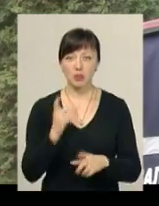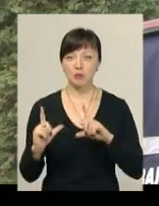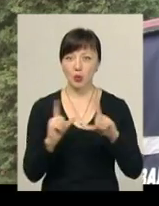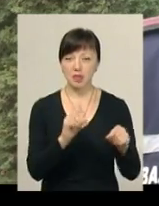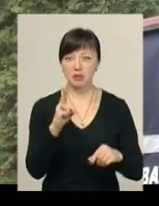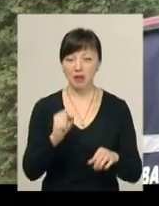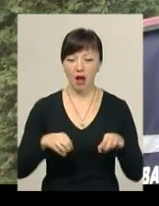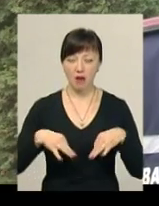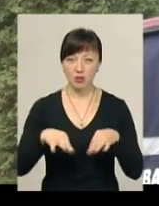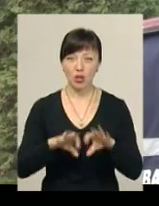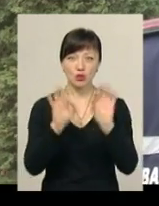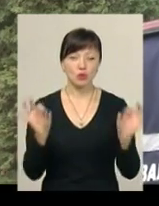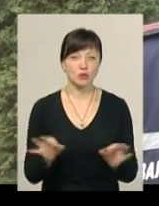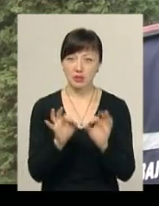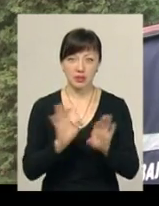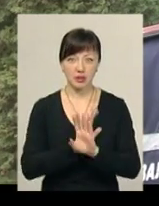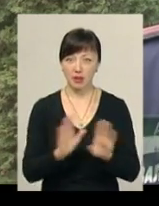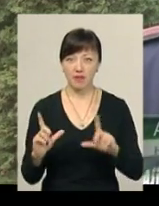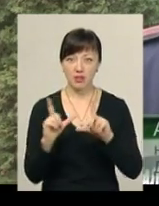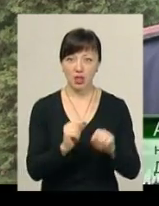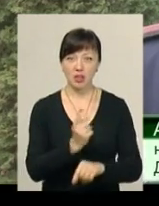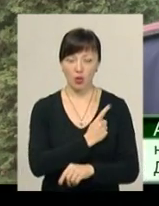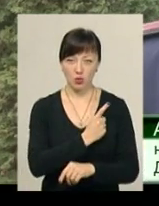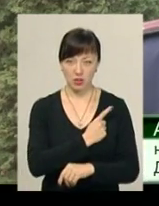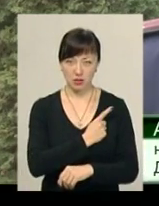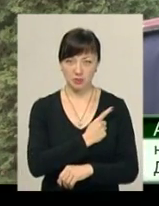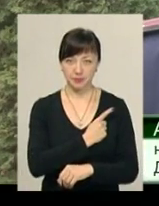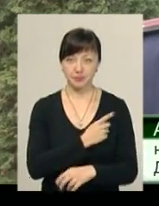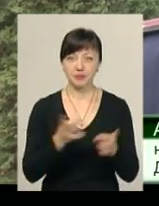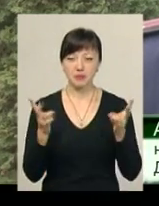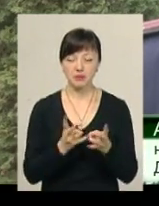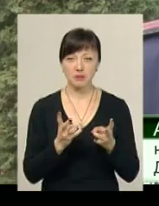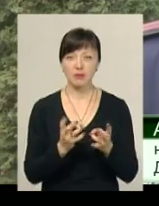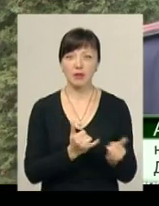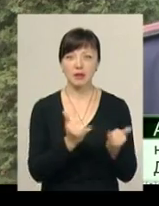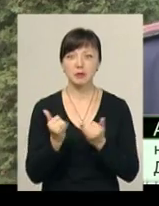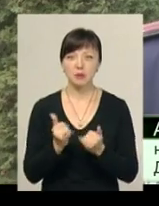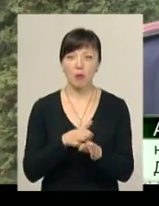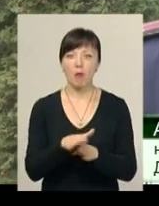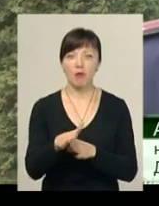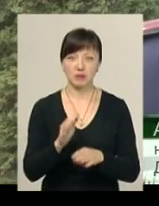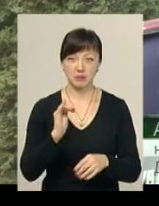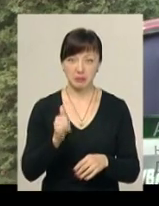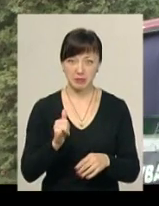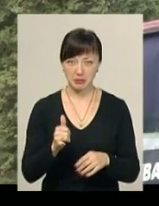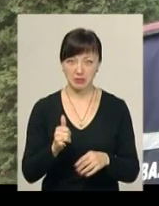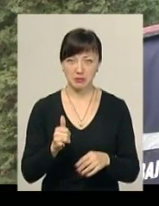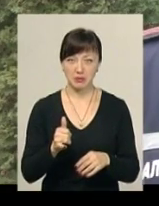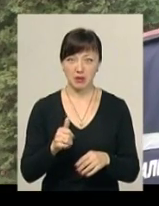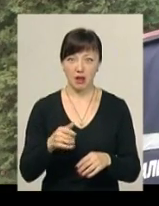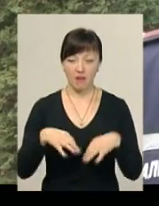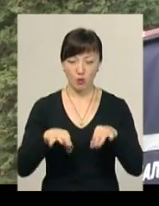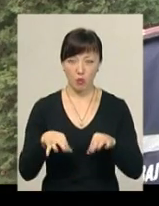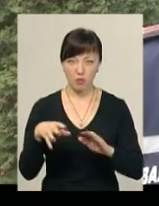на автотранспорті в жодному разі не виїжджати наодинці. Необхідно забезпечити повний бак пального в